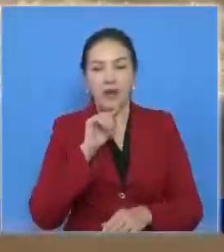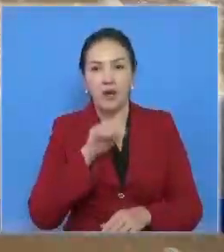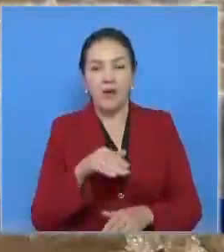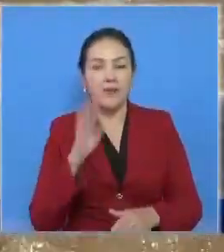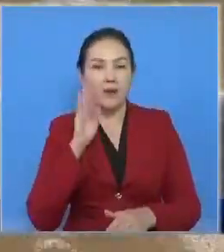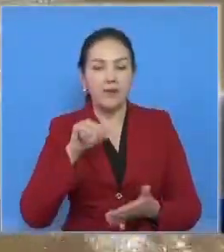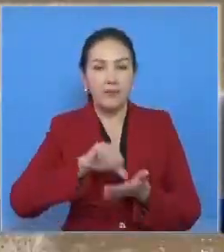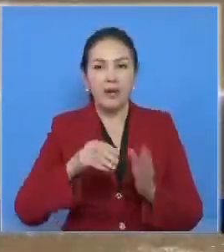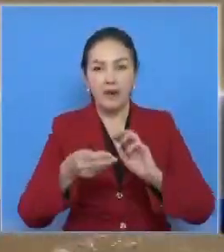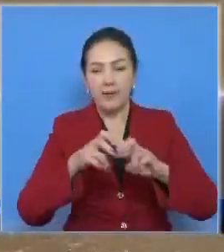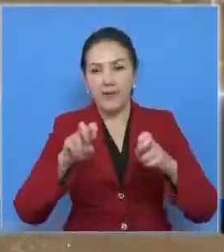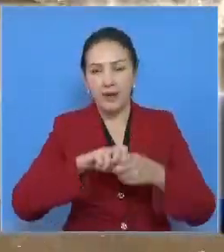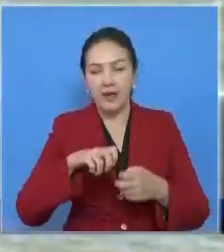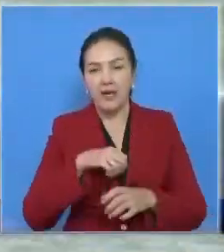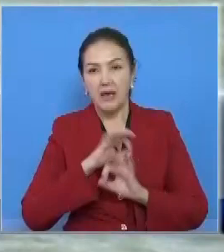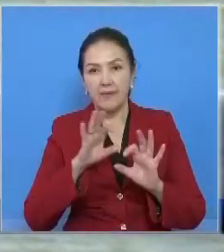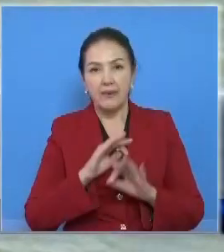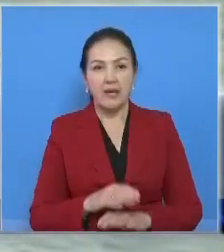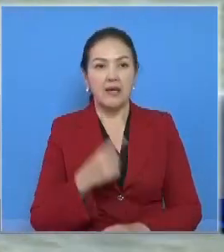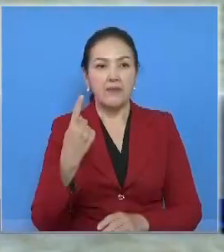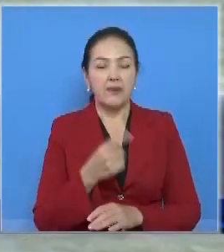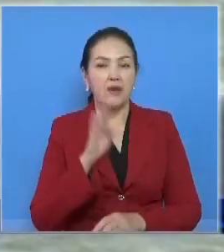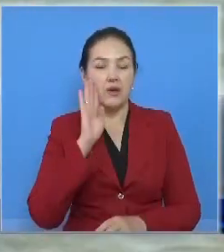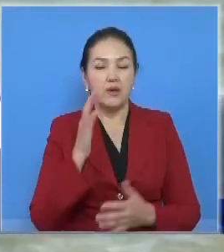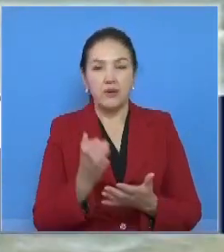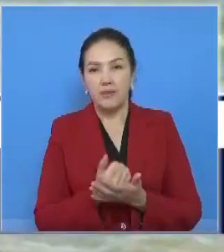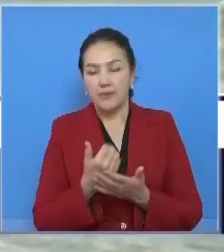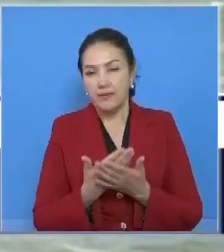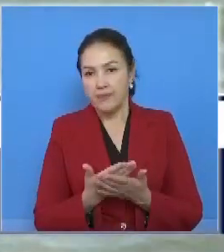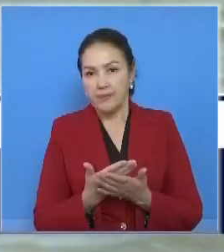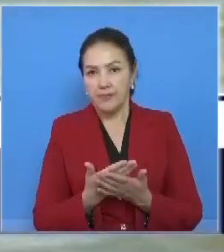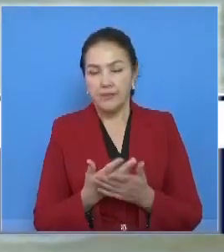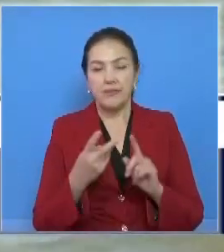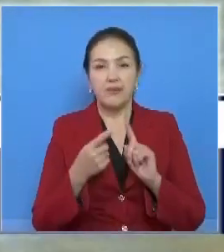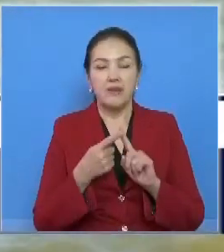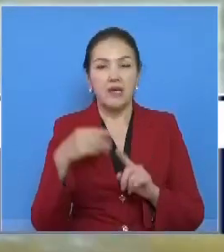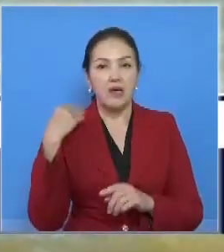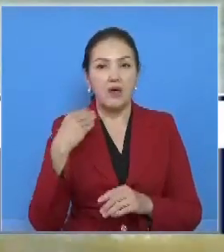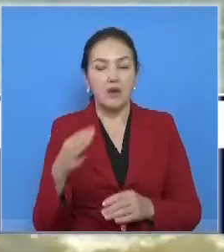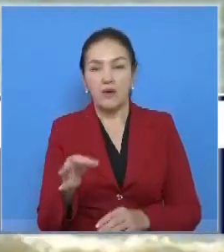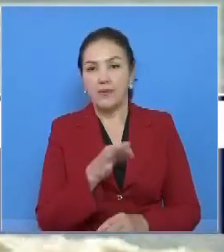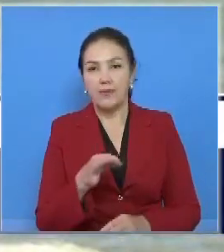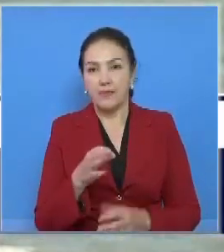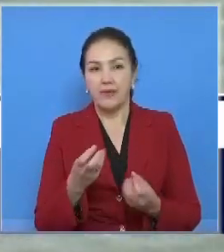қорына қатысты проблеманың бар екенін айтты. Ең бірінші су тапшылығы Ақтөбе облысында, сосын